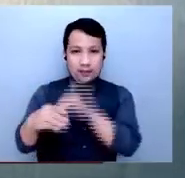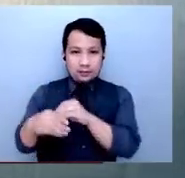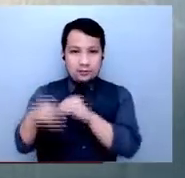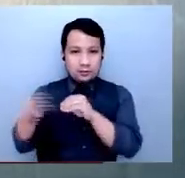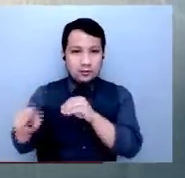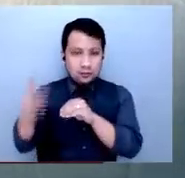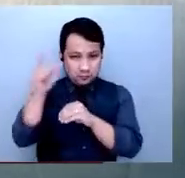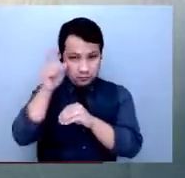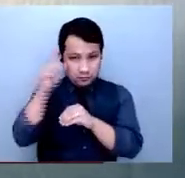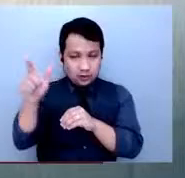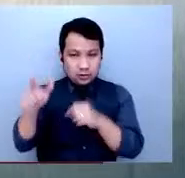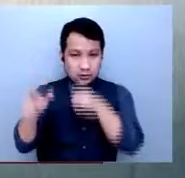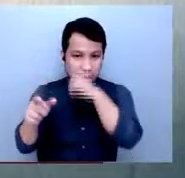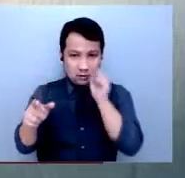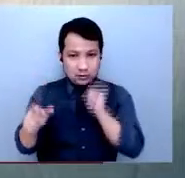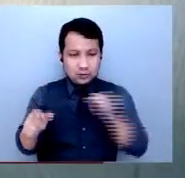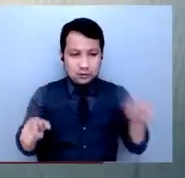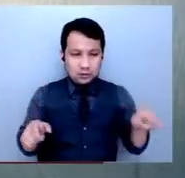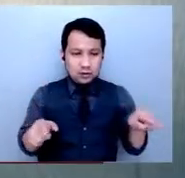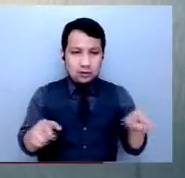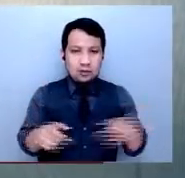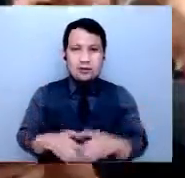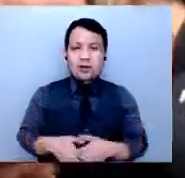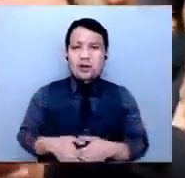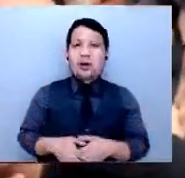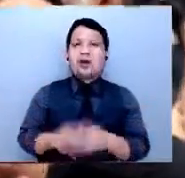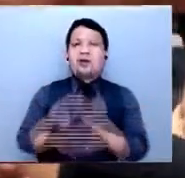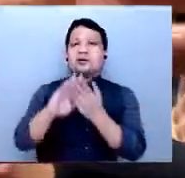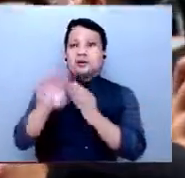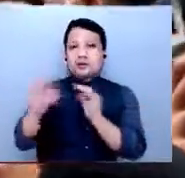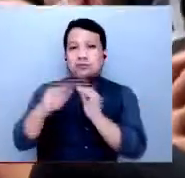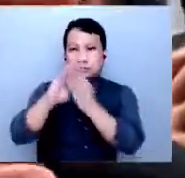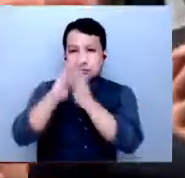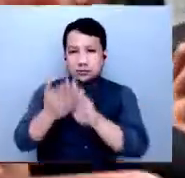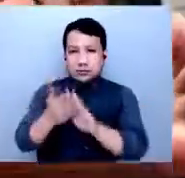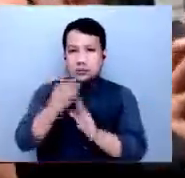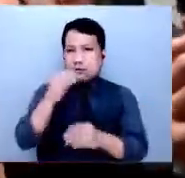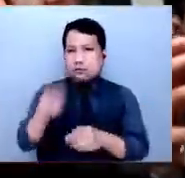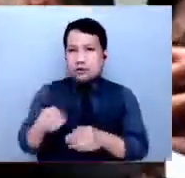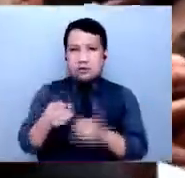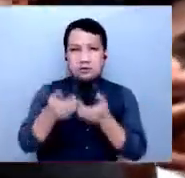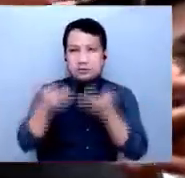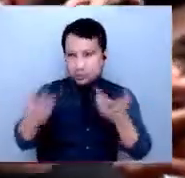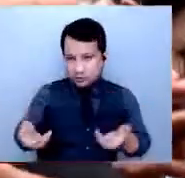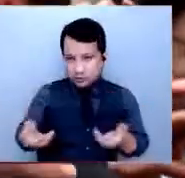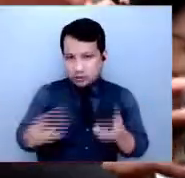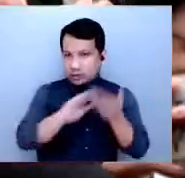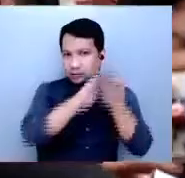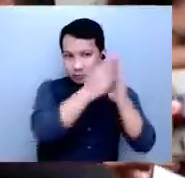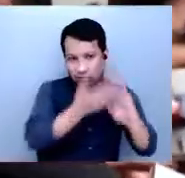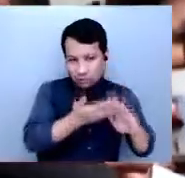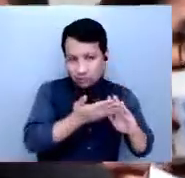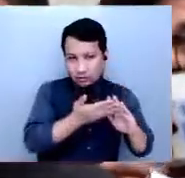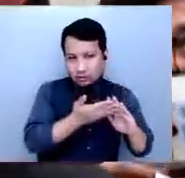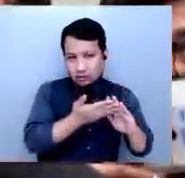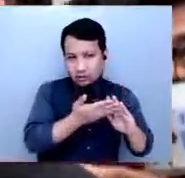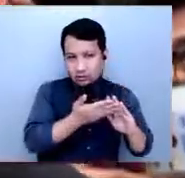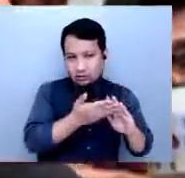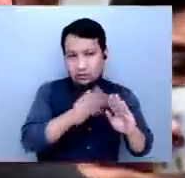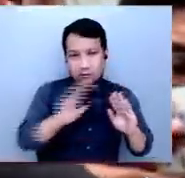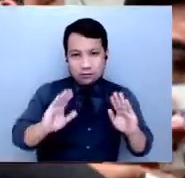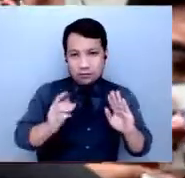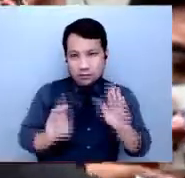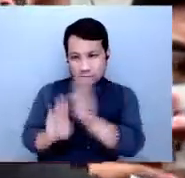kanyang isusulong, it's all about peace and order. Hindi natin pwedeng i-separate ang peace and